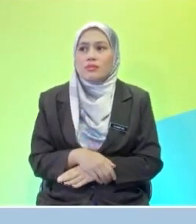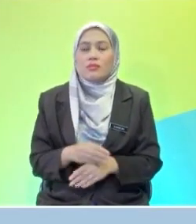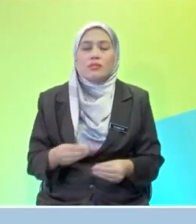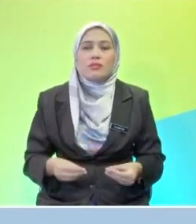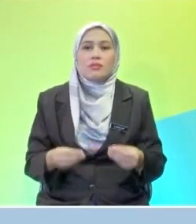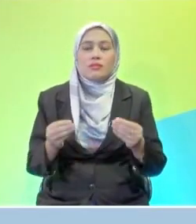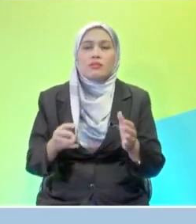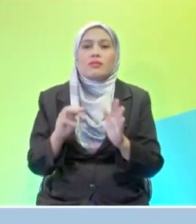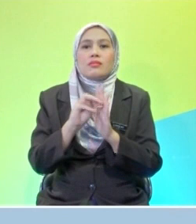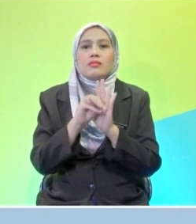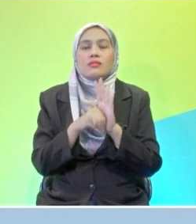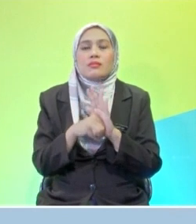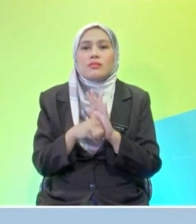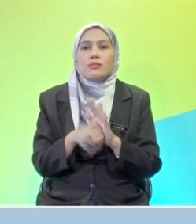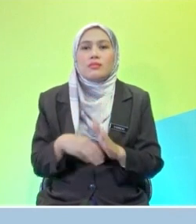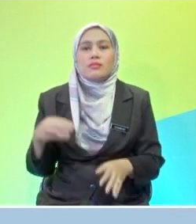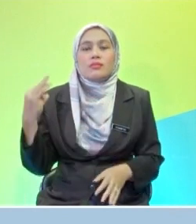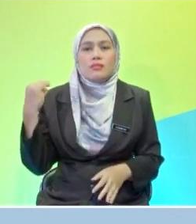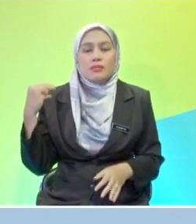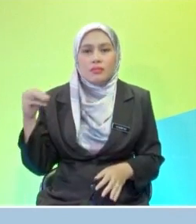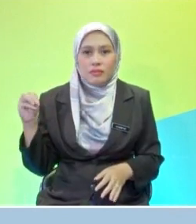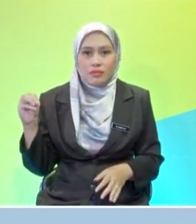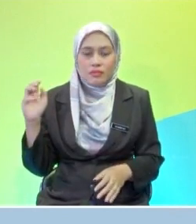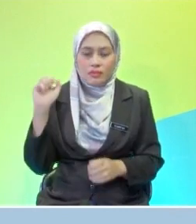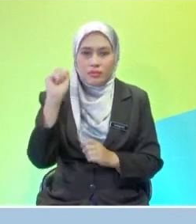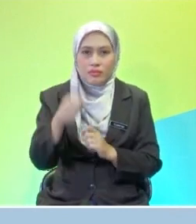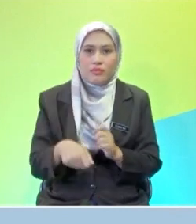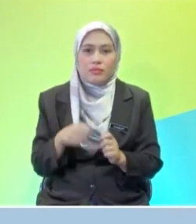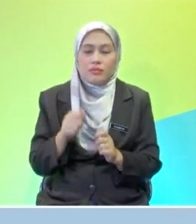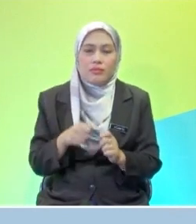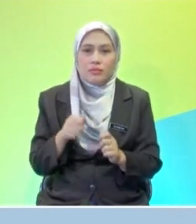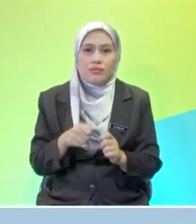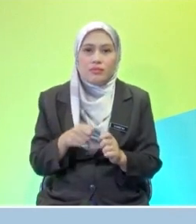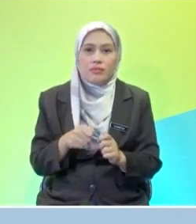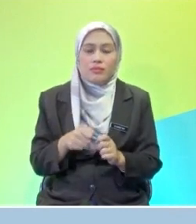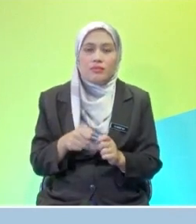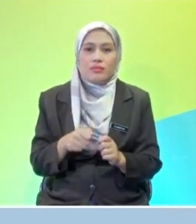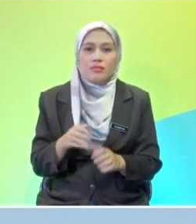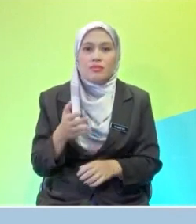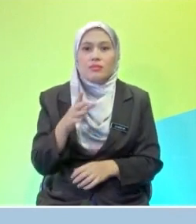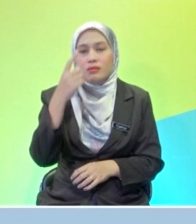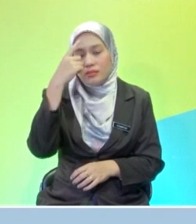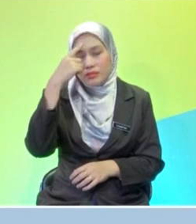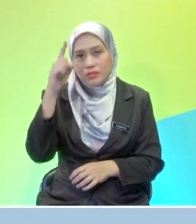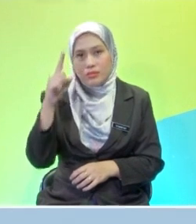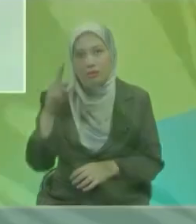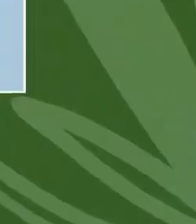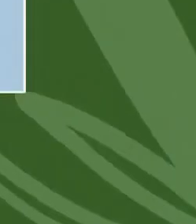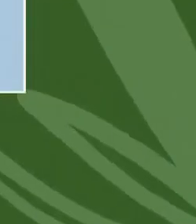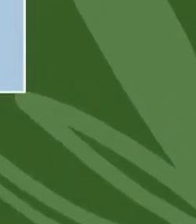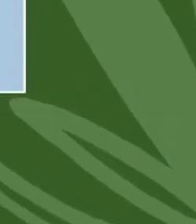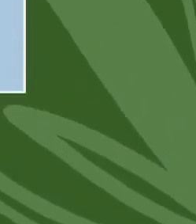berikan masuk. Mereka memancing ikan untuk menjana wang. Rajin memukat pelbagai